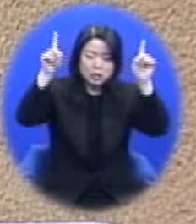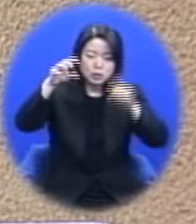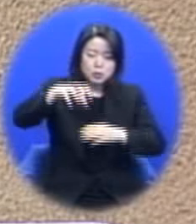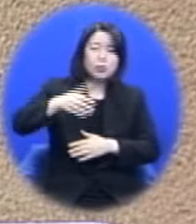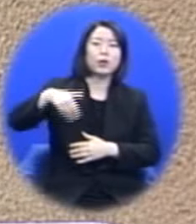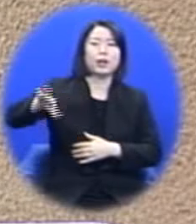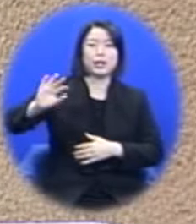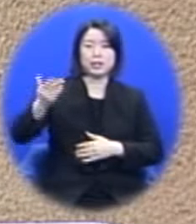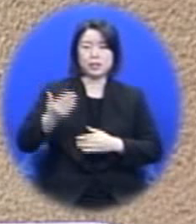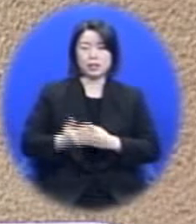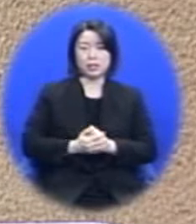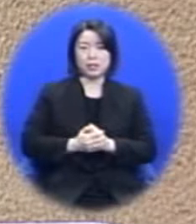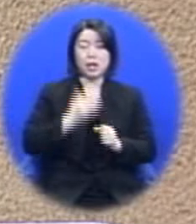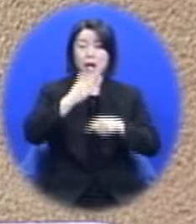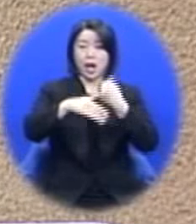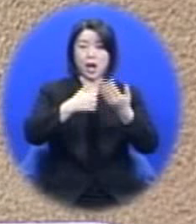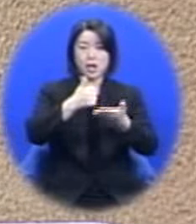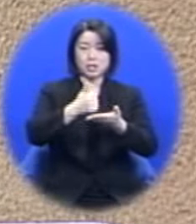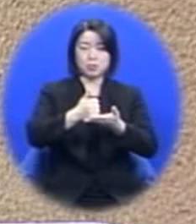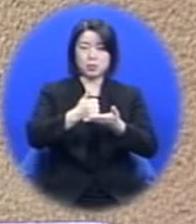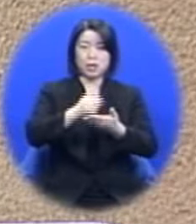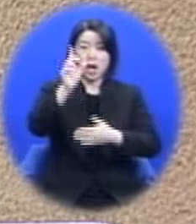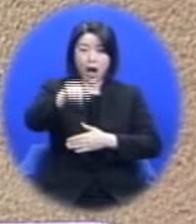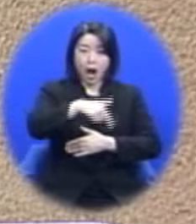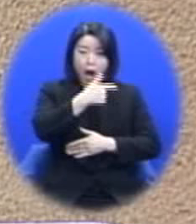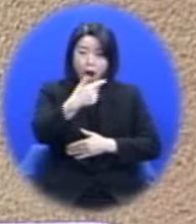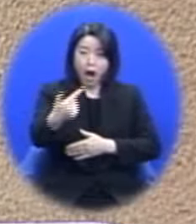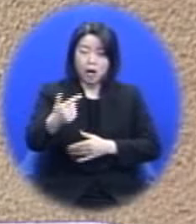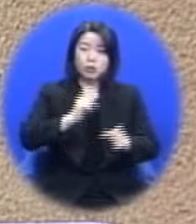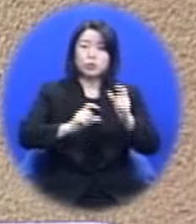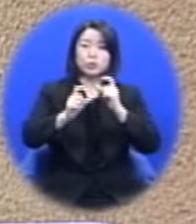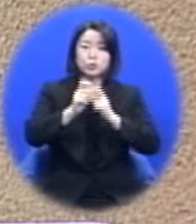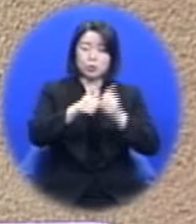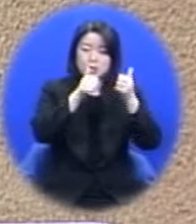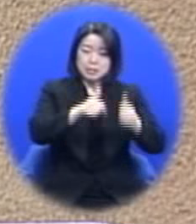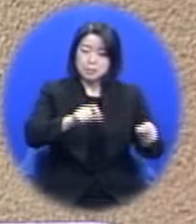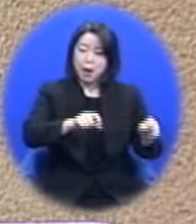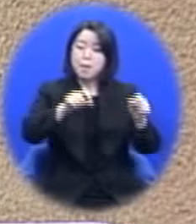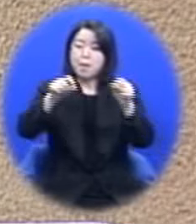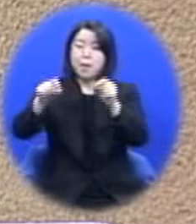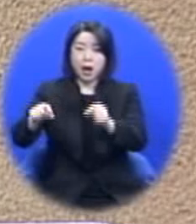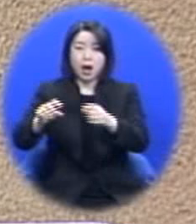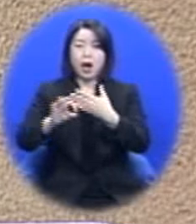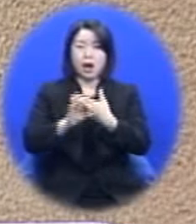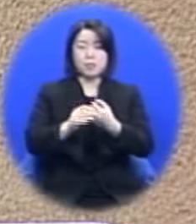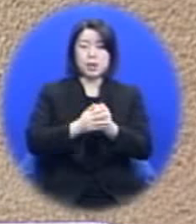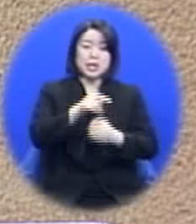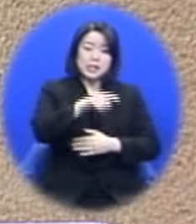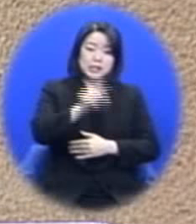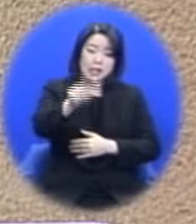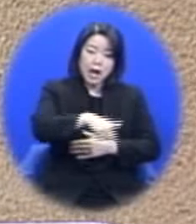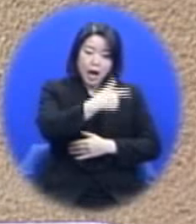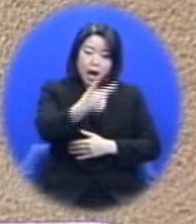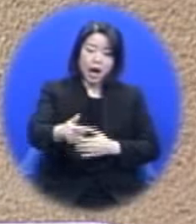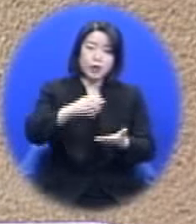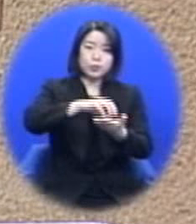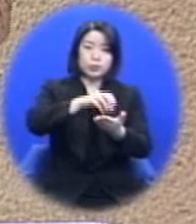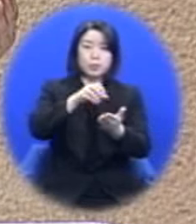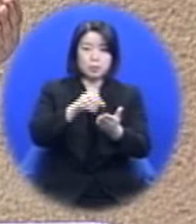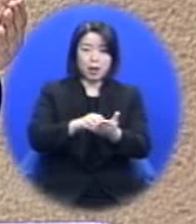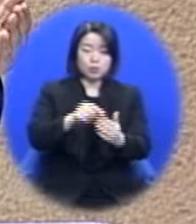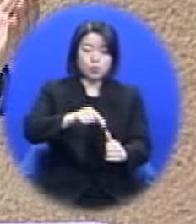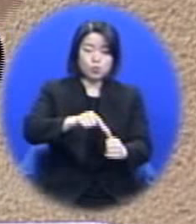합니다. 하나님이 하루 더 심판을 미루시면 그 하루만큼